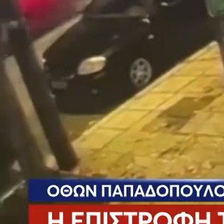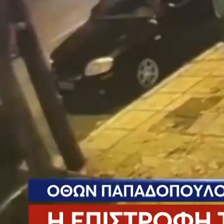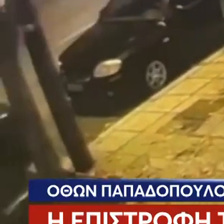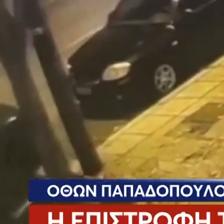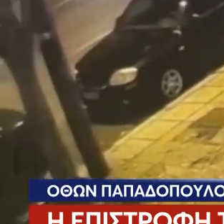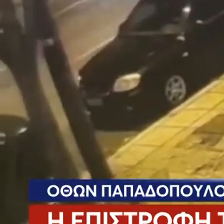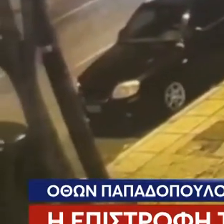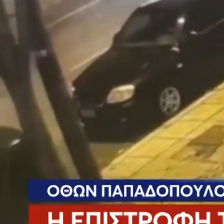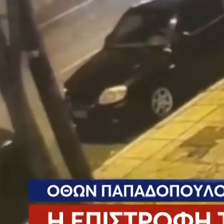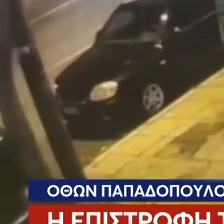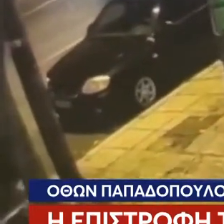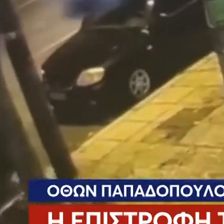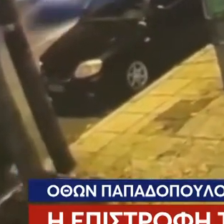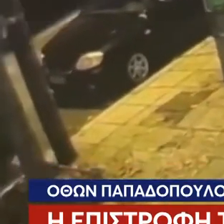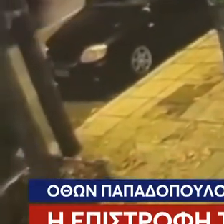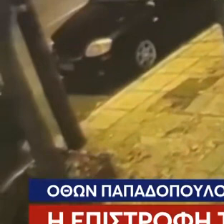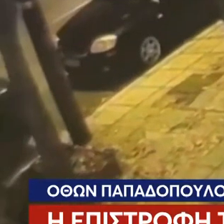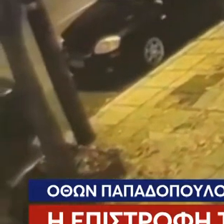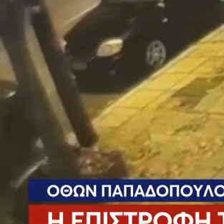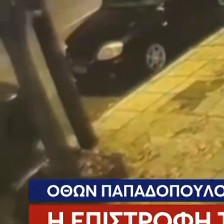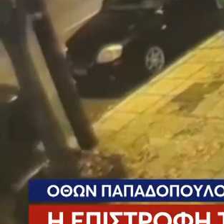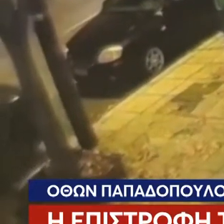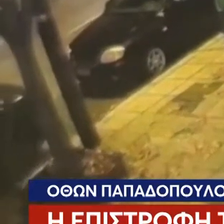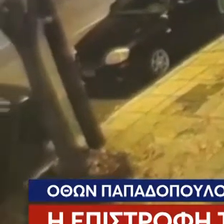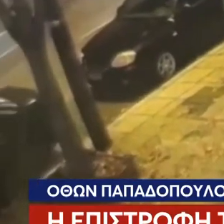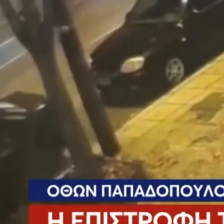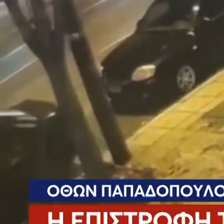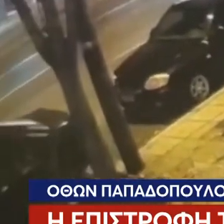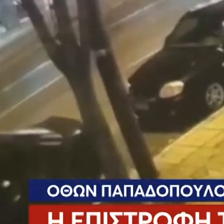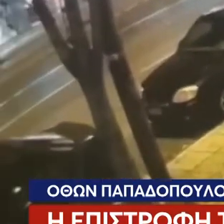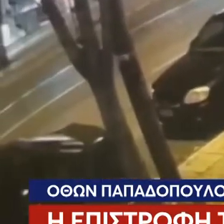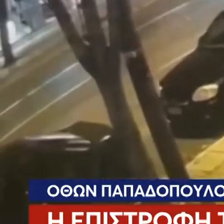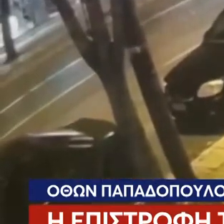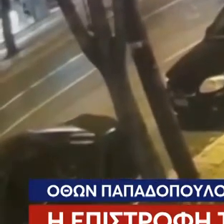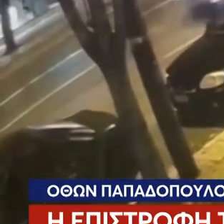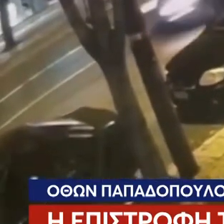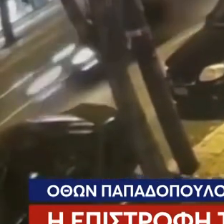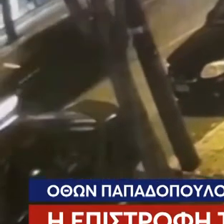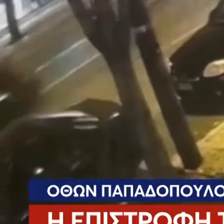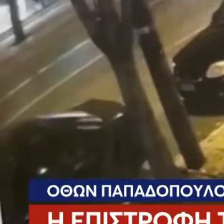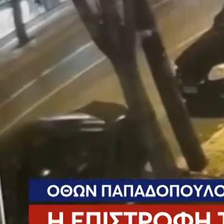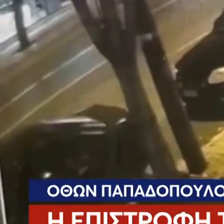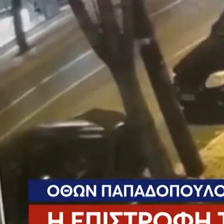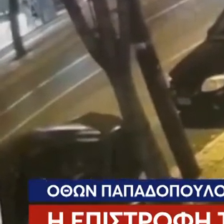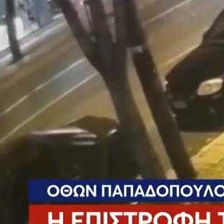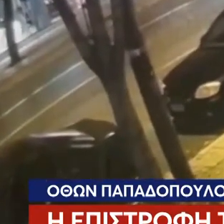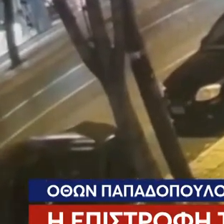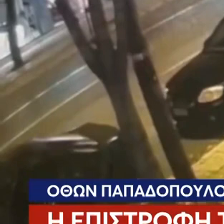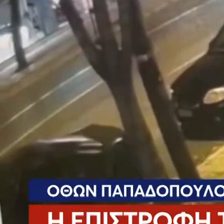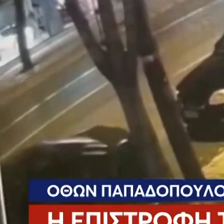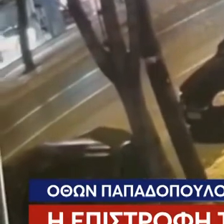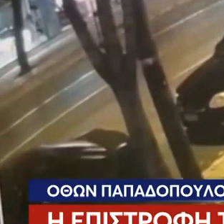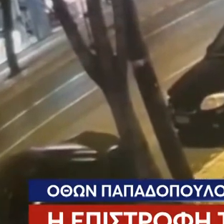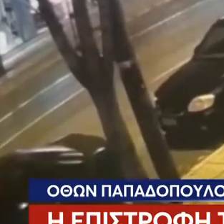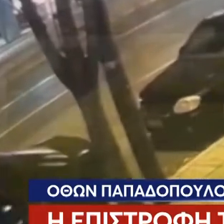Δεν φαίνονται πρόσωπα, δεν φαίνονται περισσότερες λεπτομέρειες και είναι πρόχειρη λήψη από κάμερα ασφαλείας, που συχνά οι κάμερες